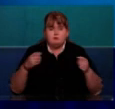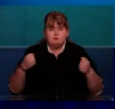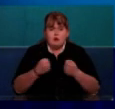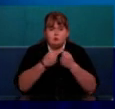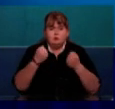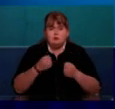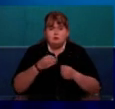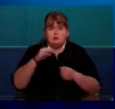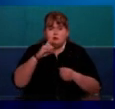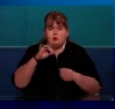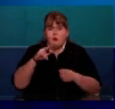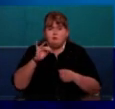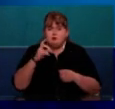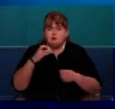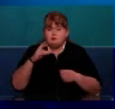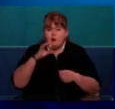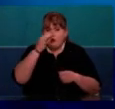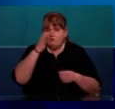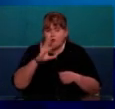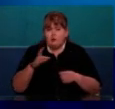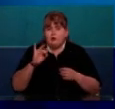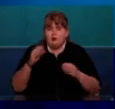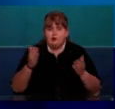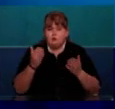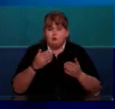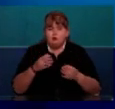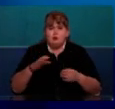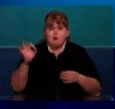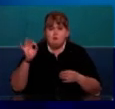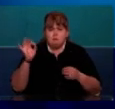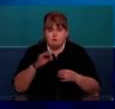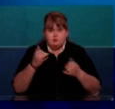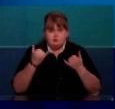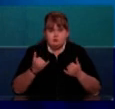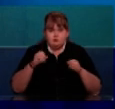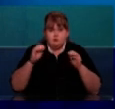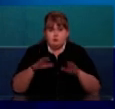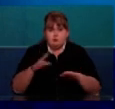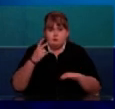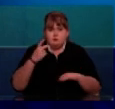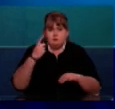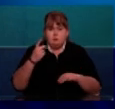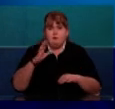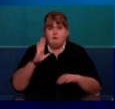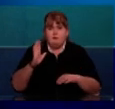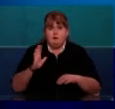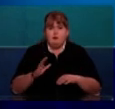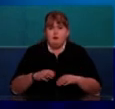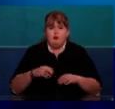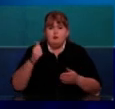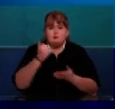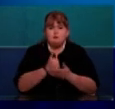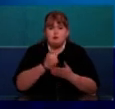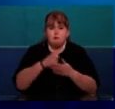столкнулась тропическая Африка и которые необходимо будет решать в 21 веке.